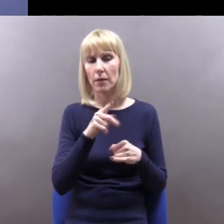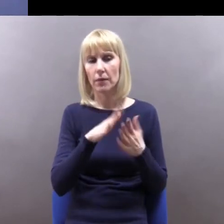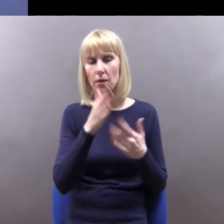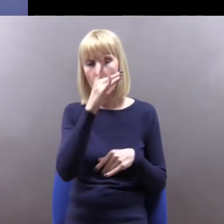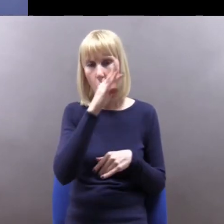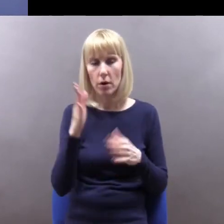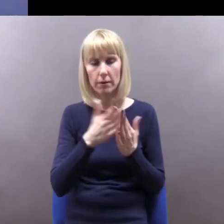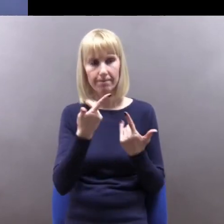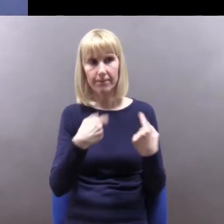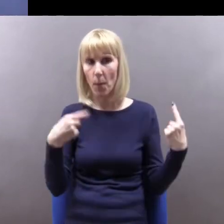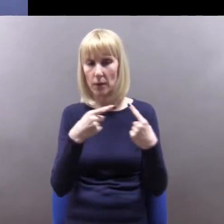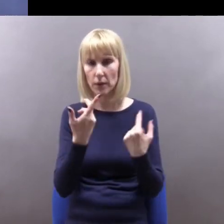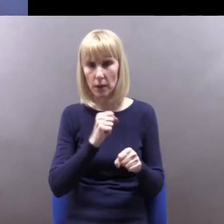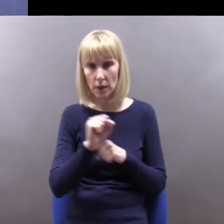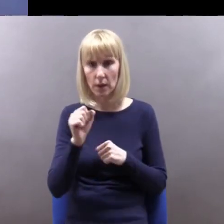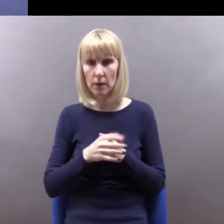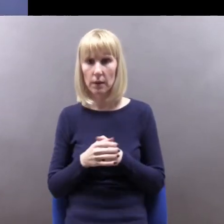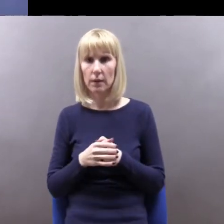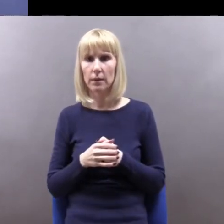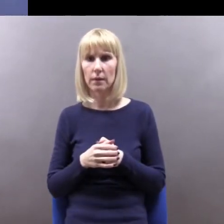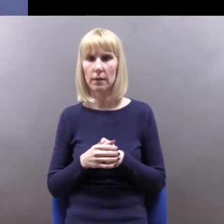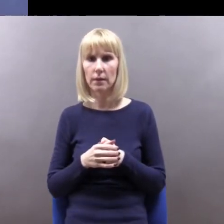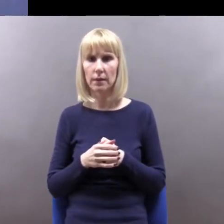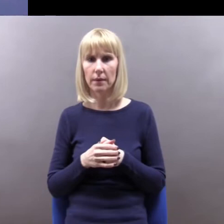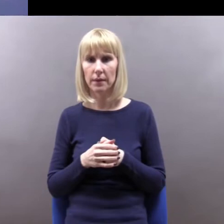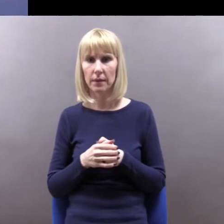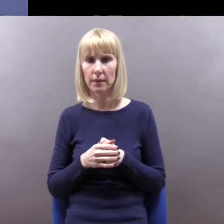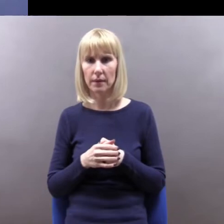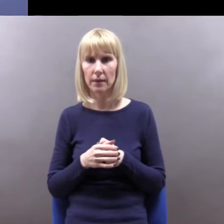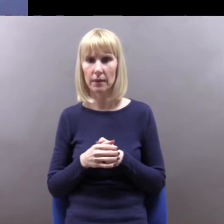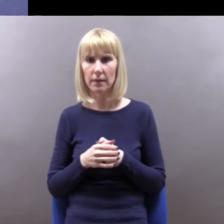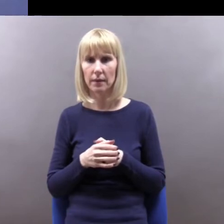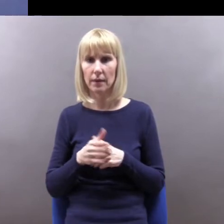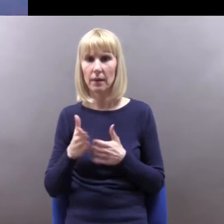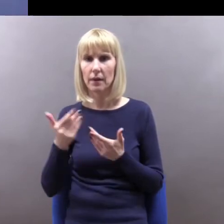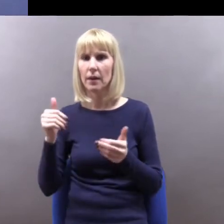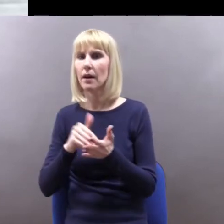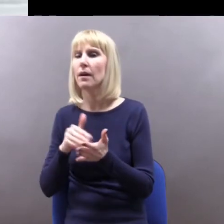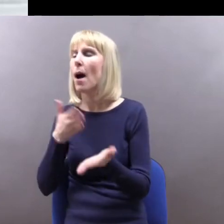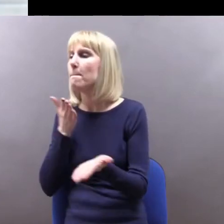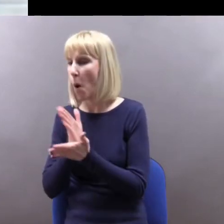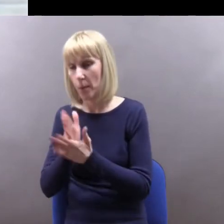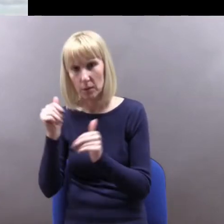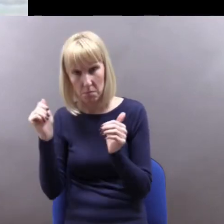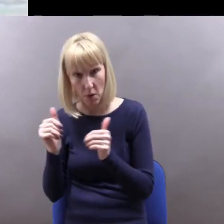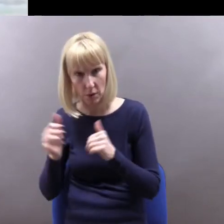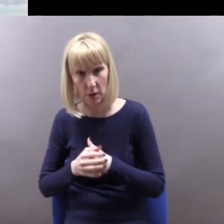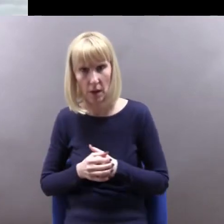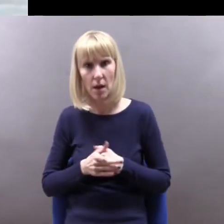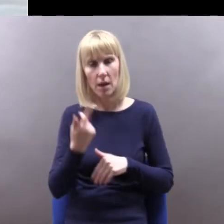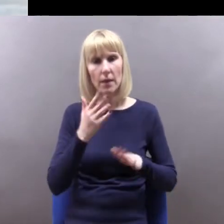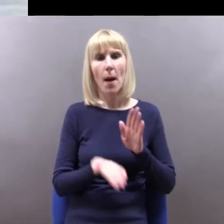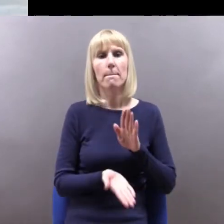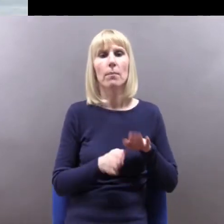no słuchaj Adam, ale oczywiście, że tak, ale w razie W, rozumiem, no to przecież pomóc